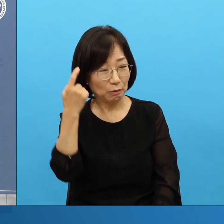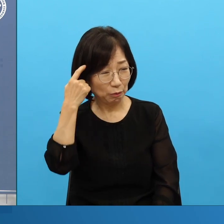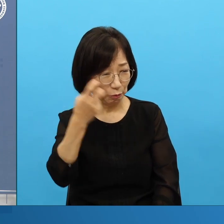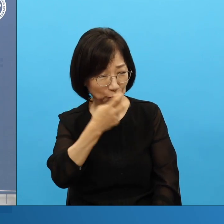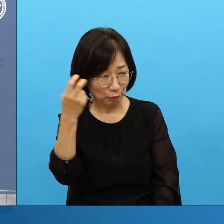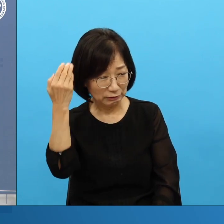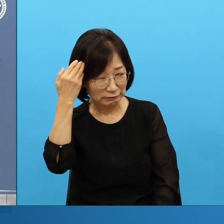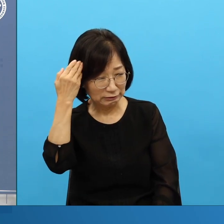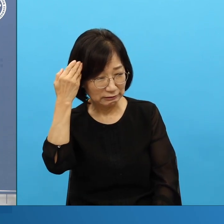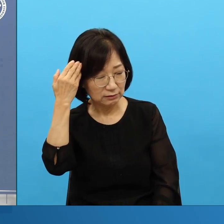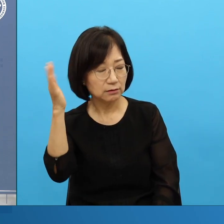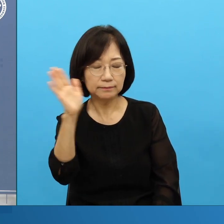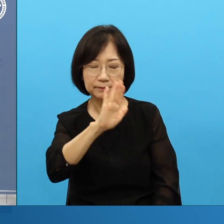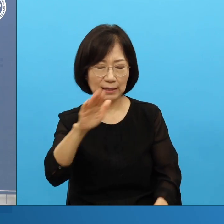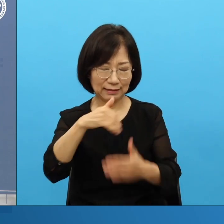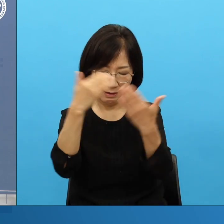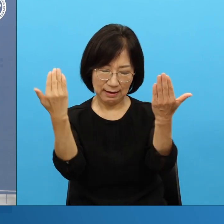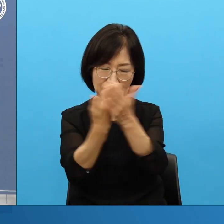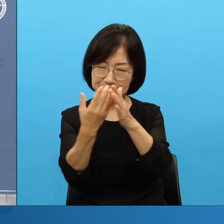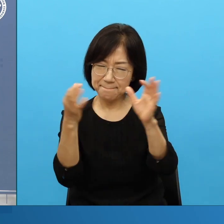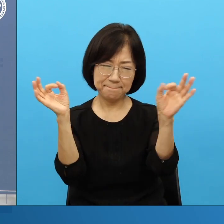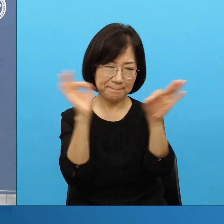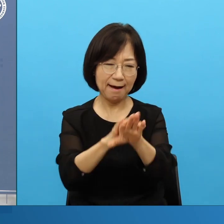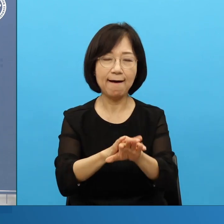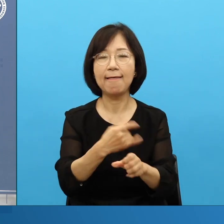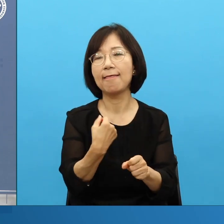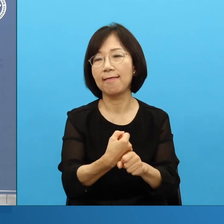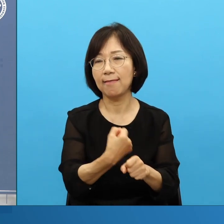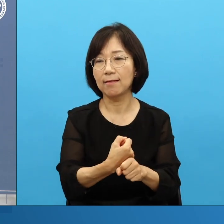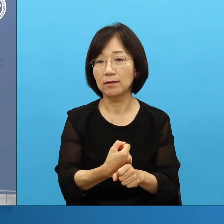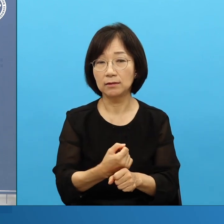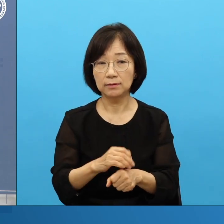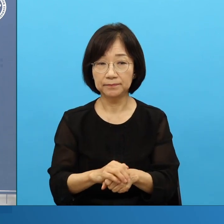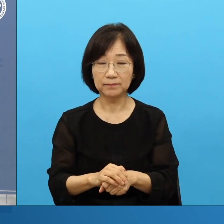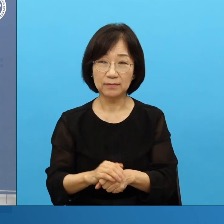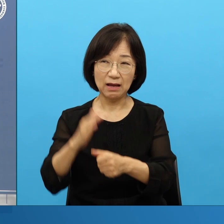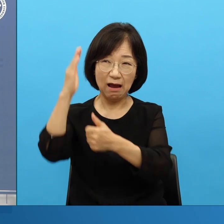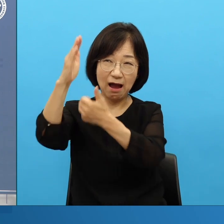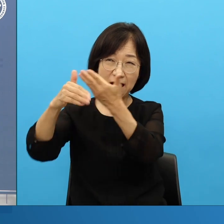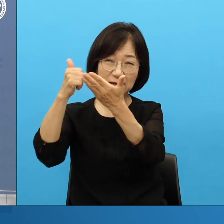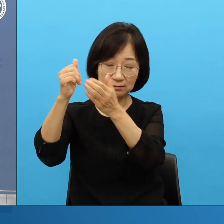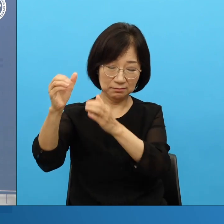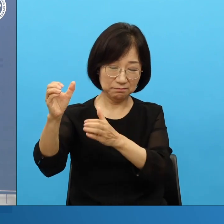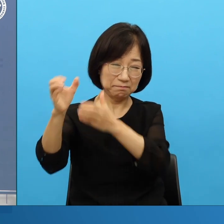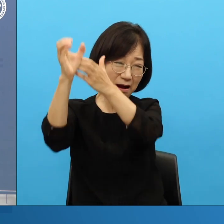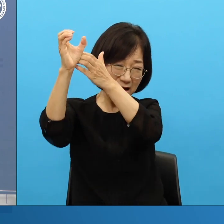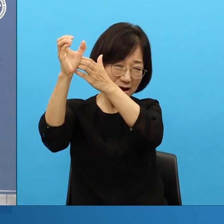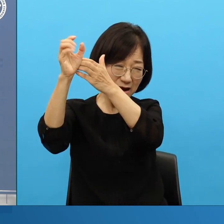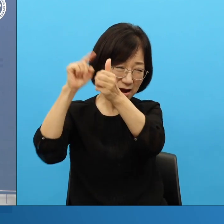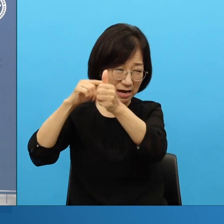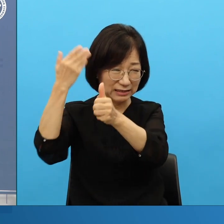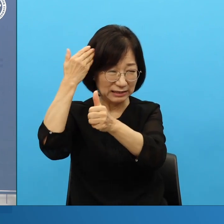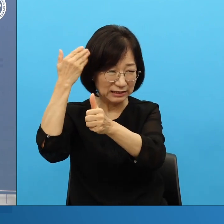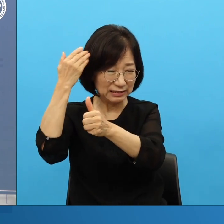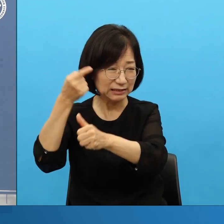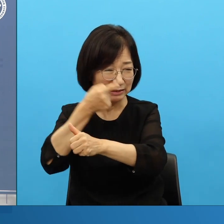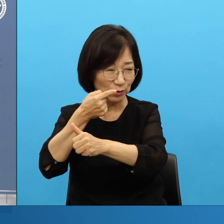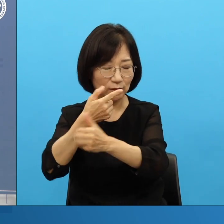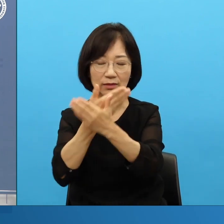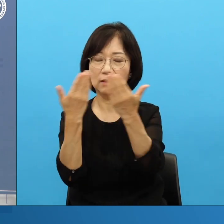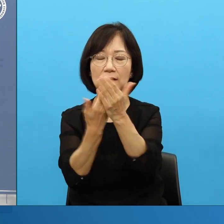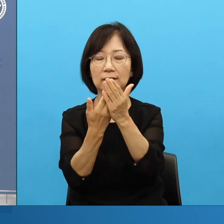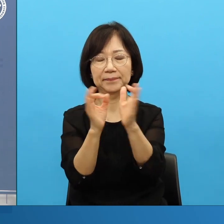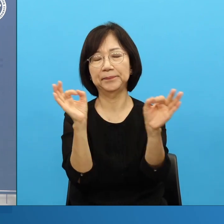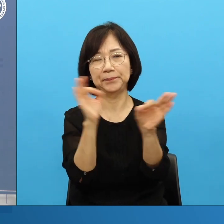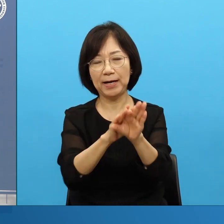demolish all arguments. 하나님을 대적하는 놀라운 것들은 많습니다. 그걸 다 파할 것이다. And all these things that tries to go up against